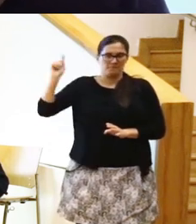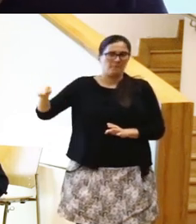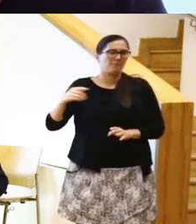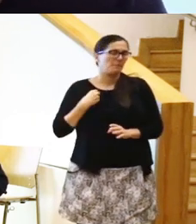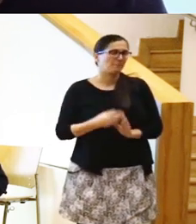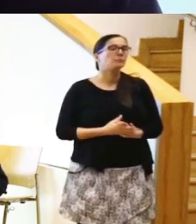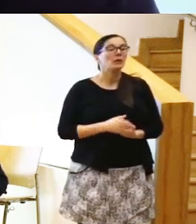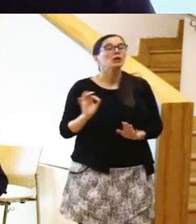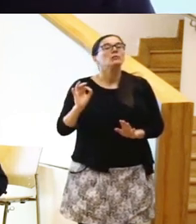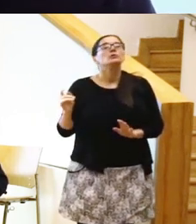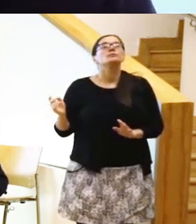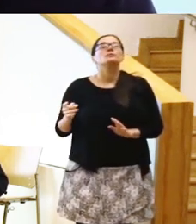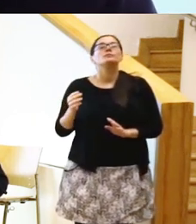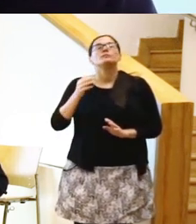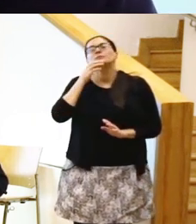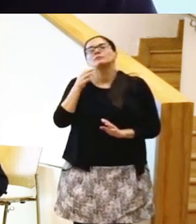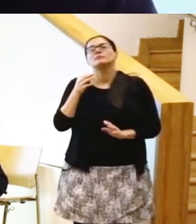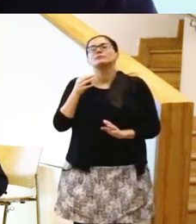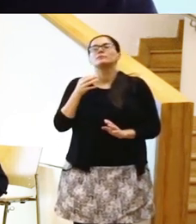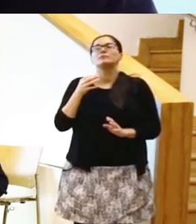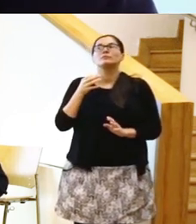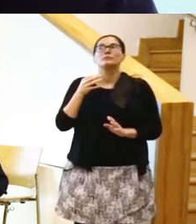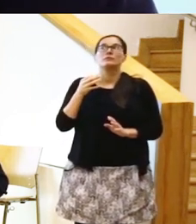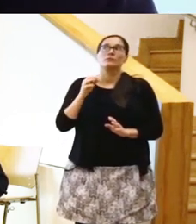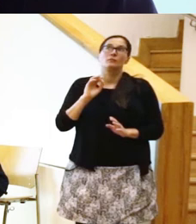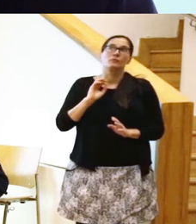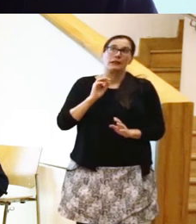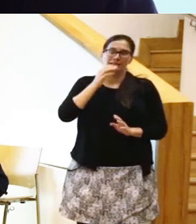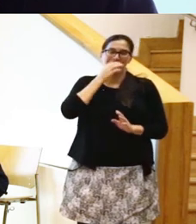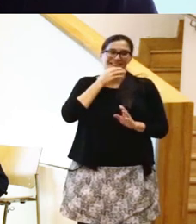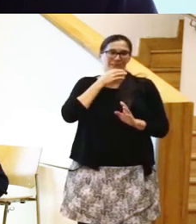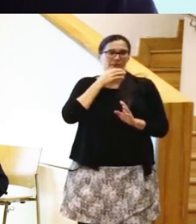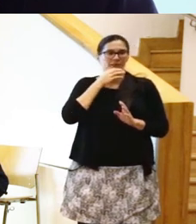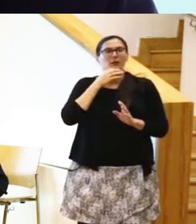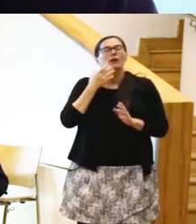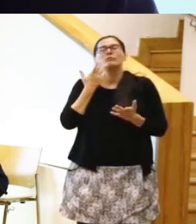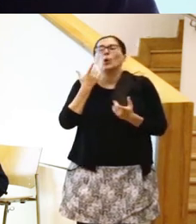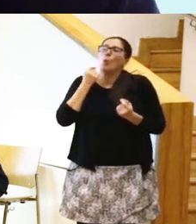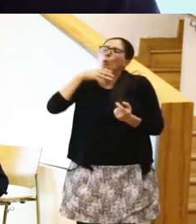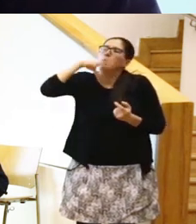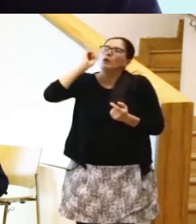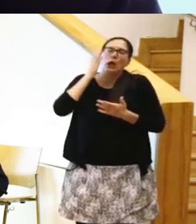Dá se to nějak hodnotit, to splnění, nebo jak, odkud by měly přijít vlastně ty,